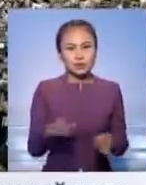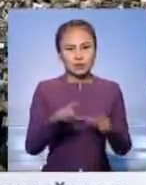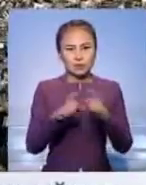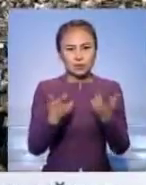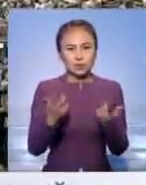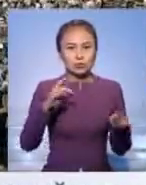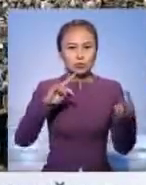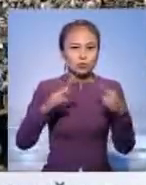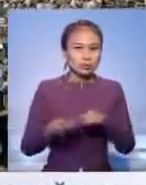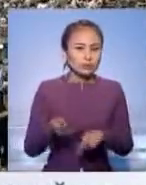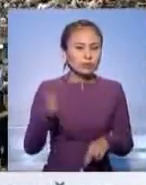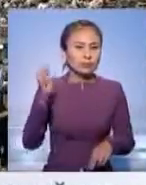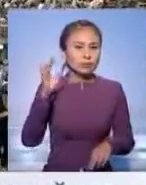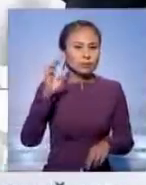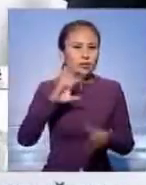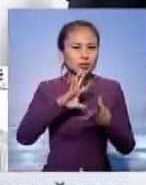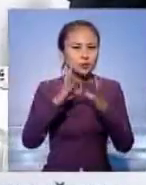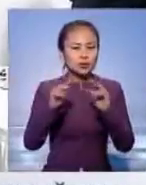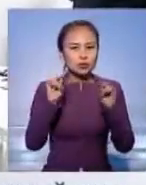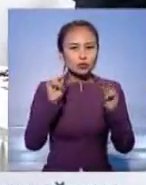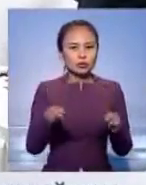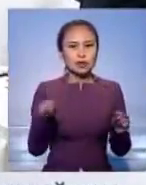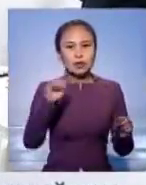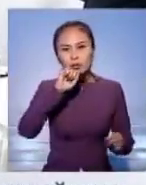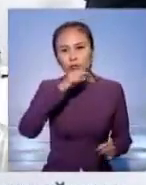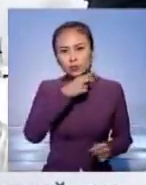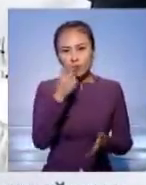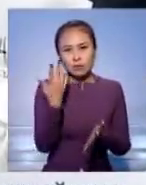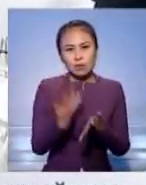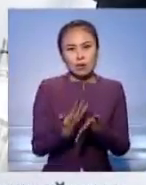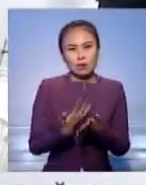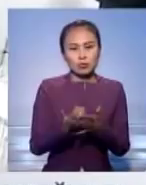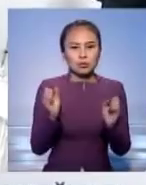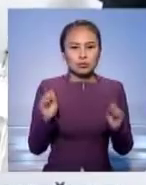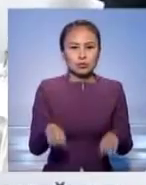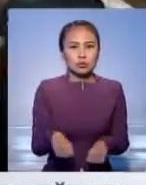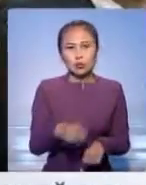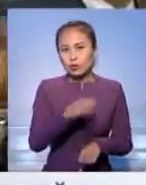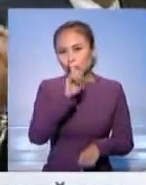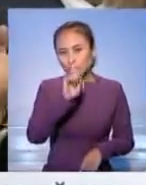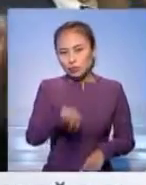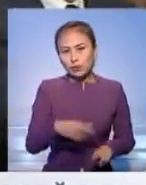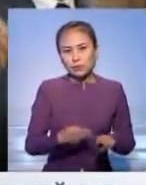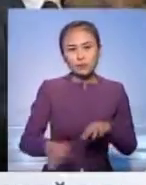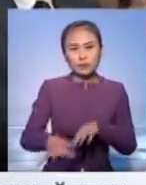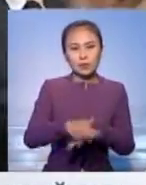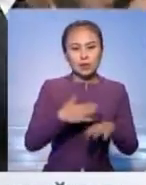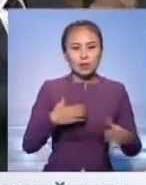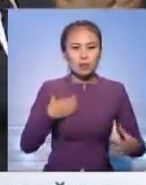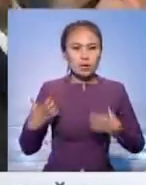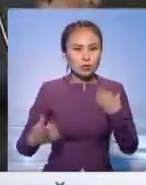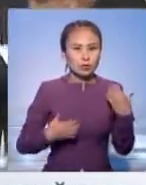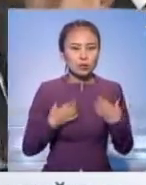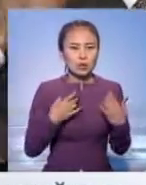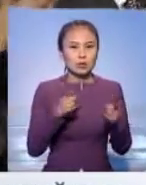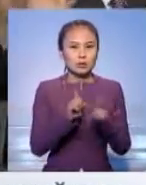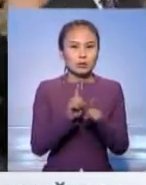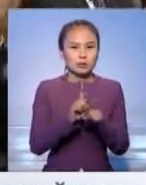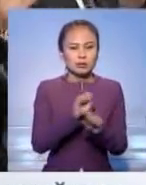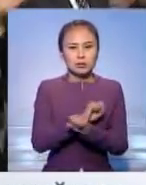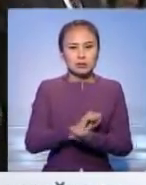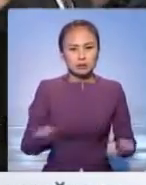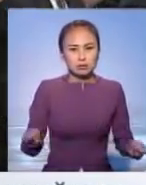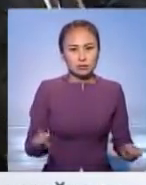Ал ұлттық валютаның құнсыздануы елдің шынайы экономикасының көрсеткіші болып отырған жоқ. Сондықтан халықты үрейге беріліп, дүрбелеңге жол